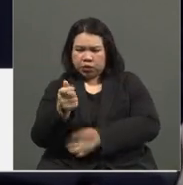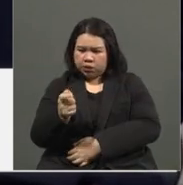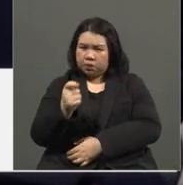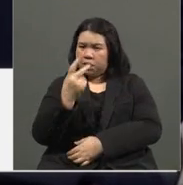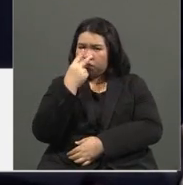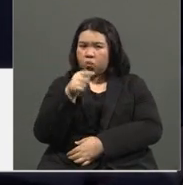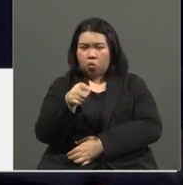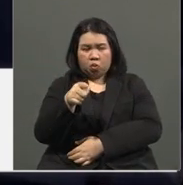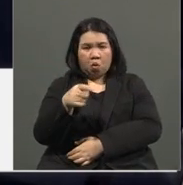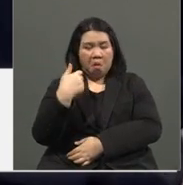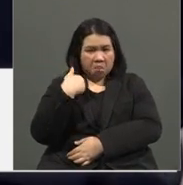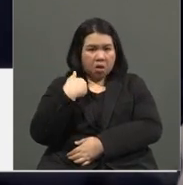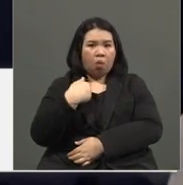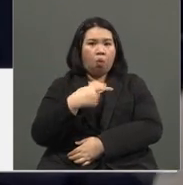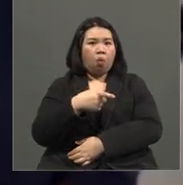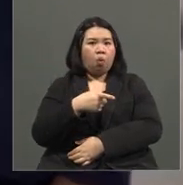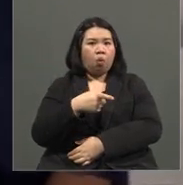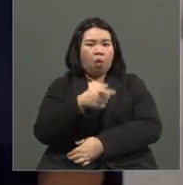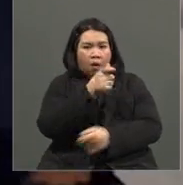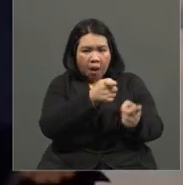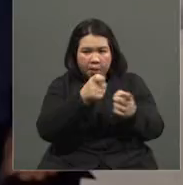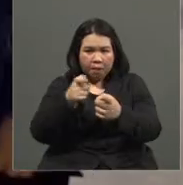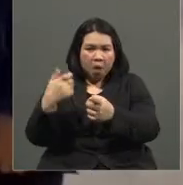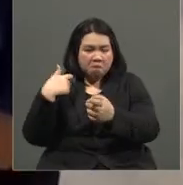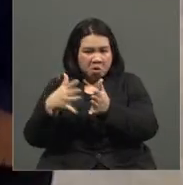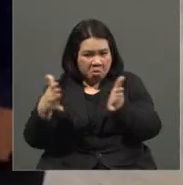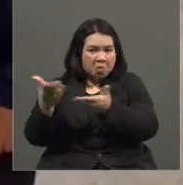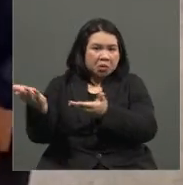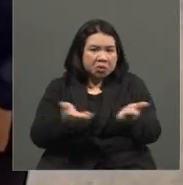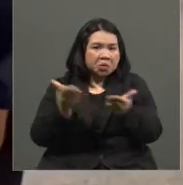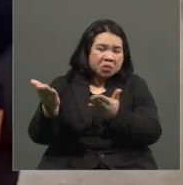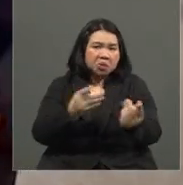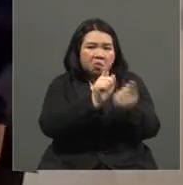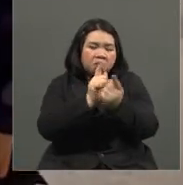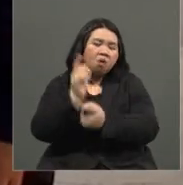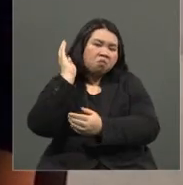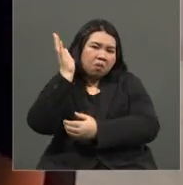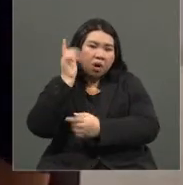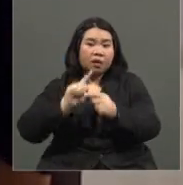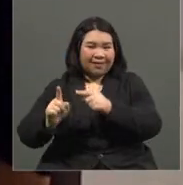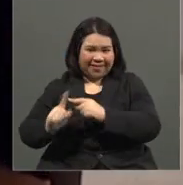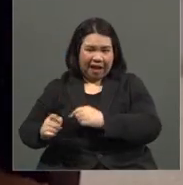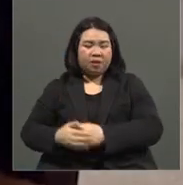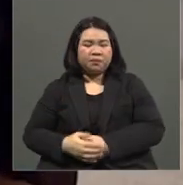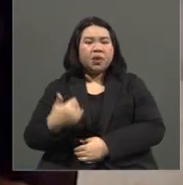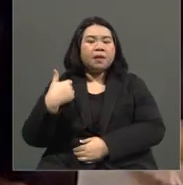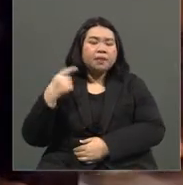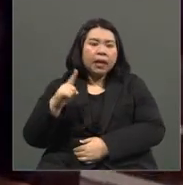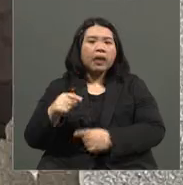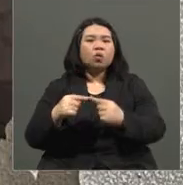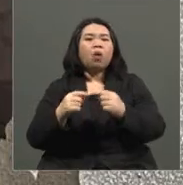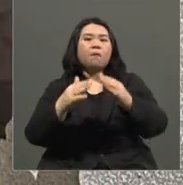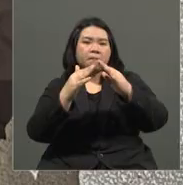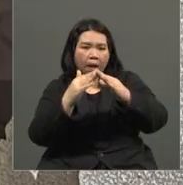ครับออกหลายช่องหลายรายการเหมือนกันเนี่ยใช่โรายการดังๆเชิญไปเยอะฮะอ่าคือรายการเาเชิญไปเนี่ยคือนำเสนอเรื่องศาสตร์เกี่ยวกับ